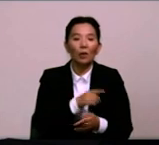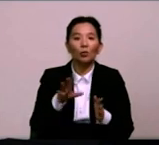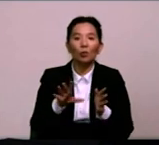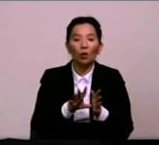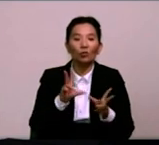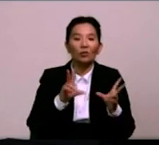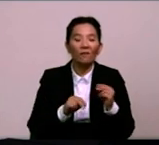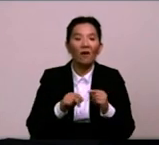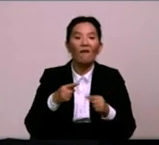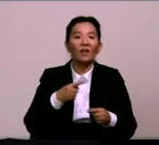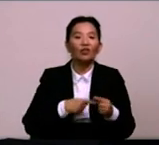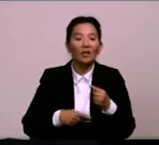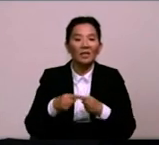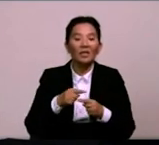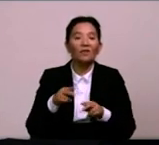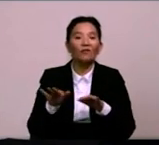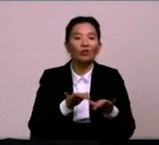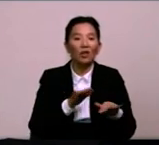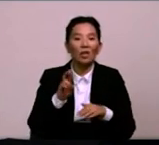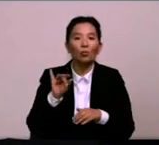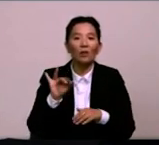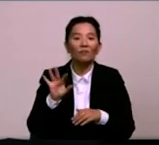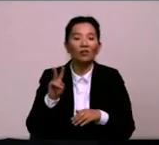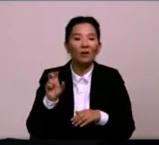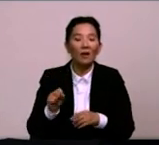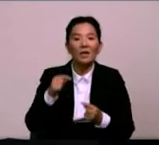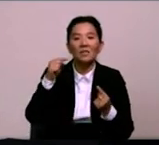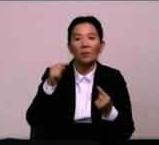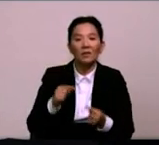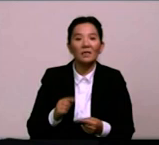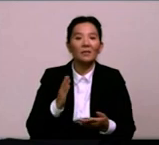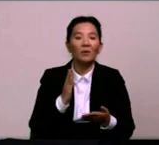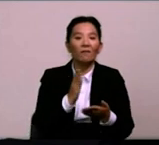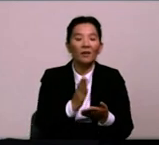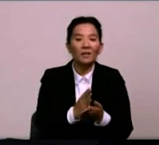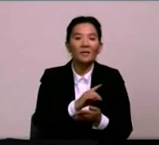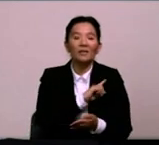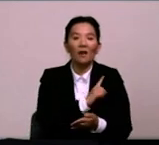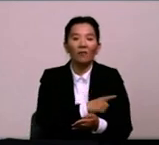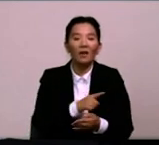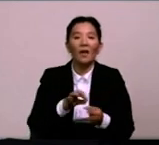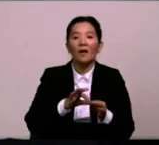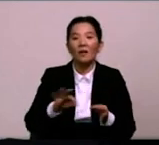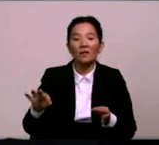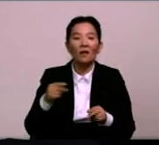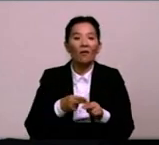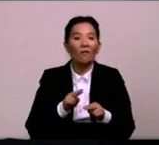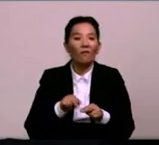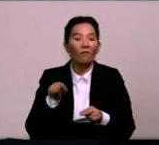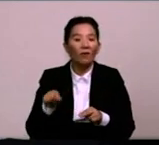тогда вращательное движение Буравчика совпадает с направлением силовых линий. Значит, в этом